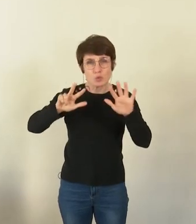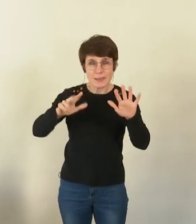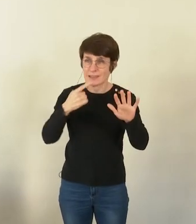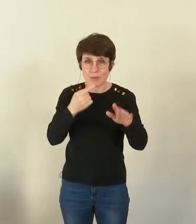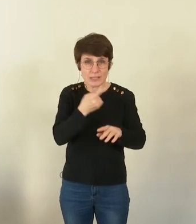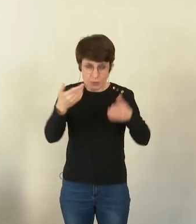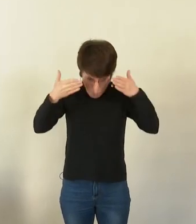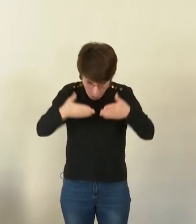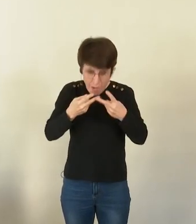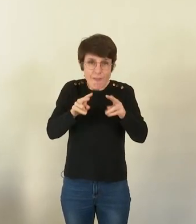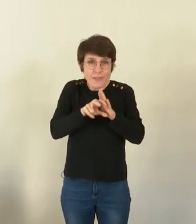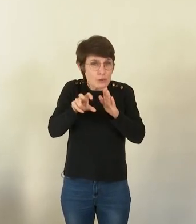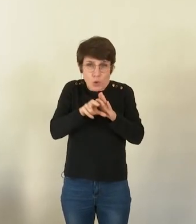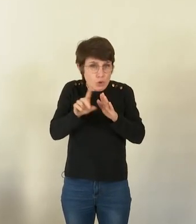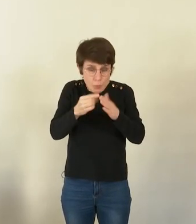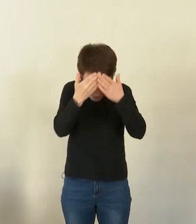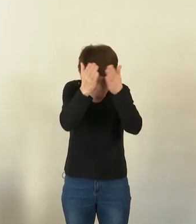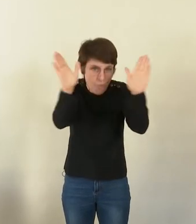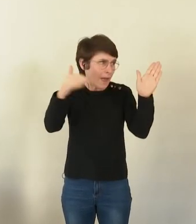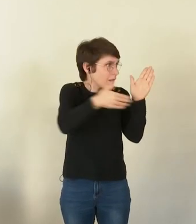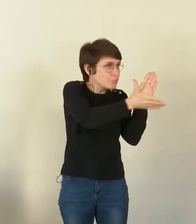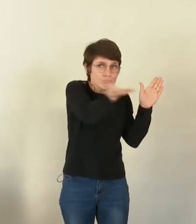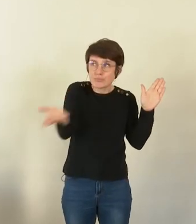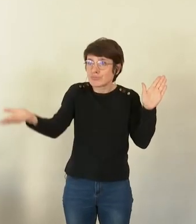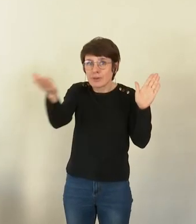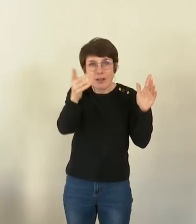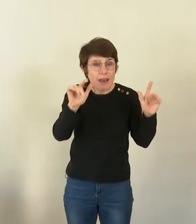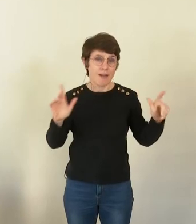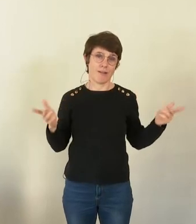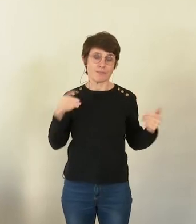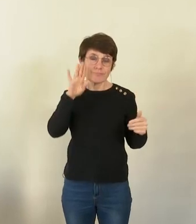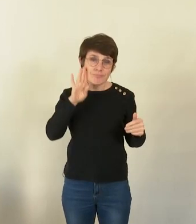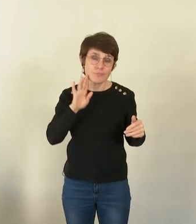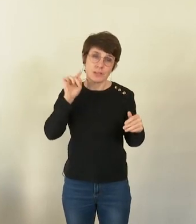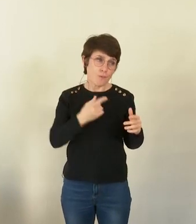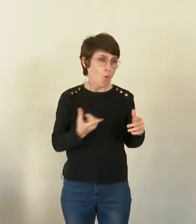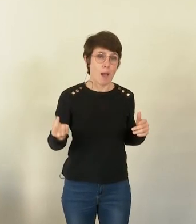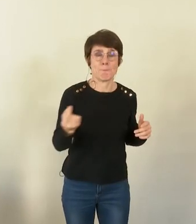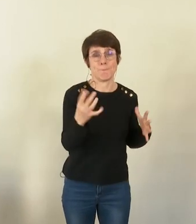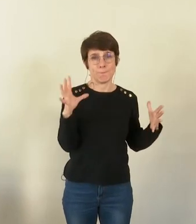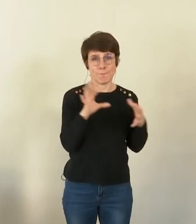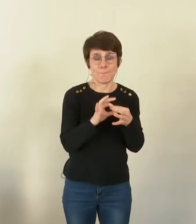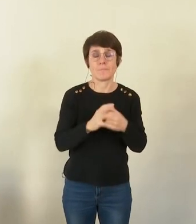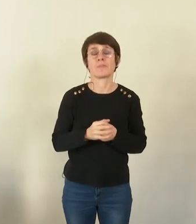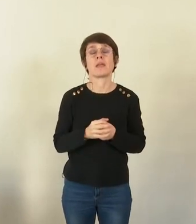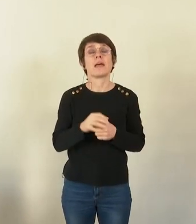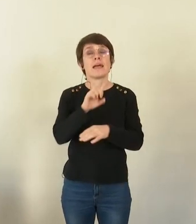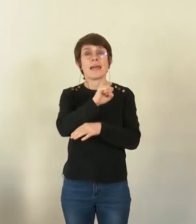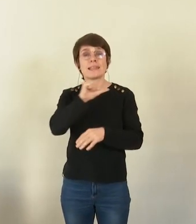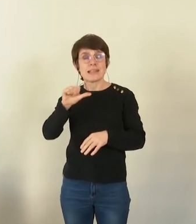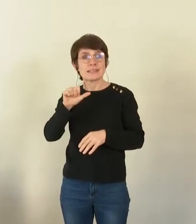largement nos frontières communales et nous en avons tous conscience vous dites ne pas vouloir faire de la SSA à l'instant un